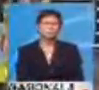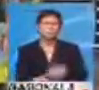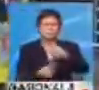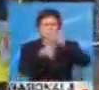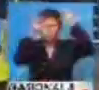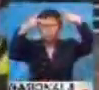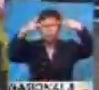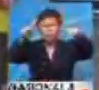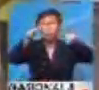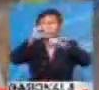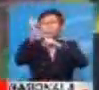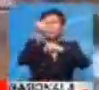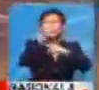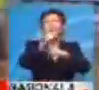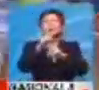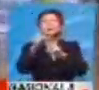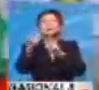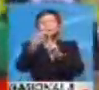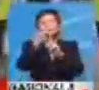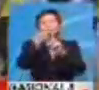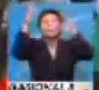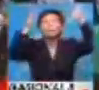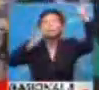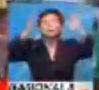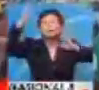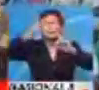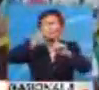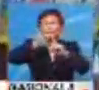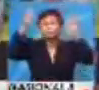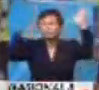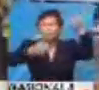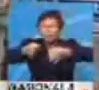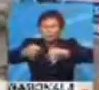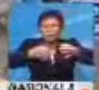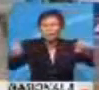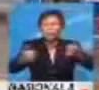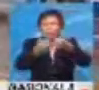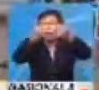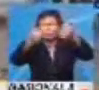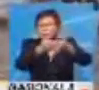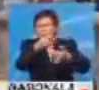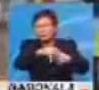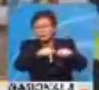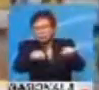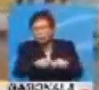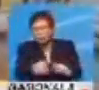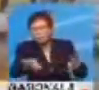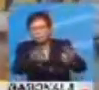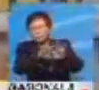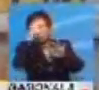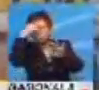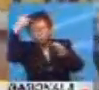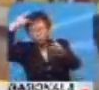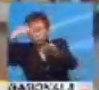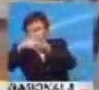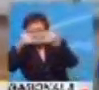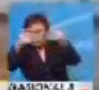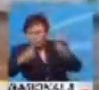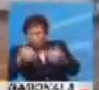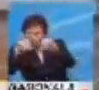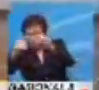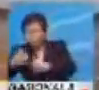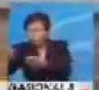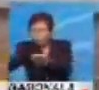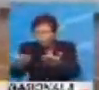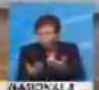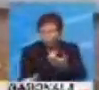presiden Persatuan Bola jaring Malaysia Datu Aisyah hanization ini menjadi platform penting bagi mengenal pasti pemain yang akan